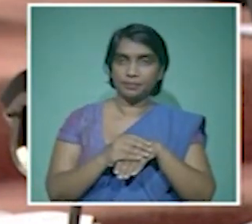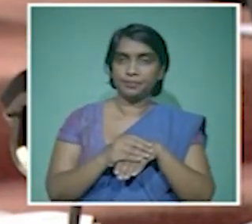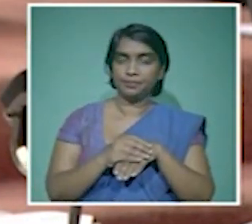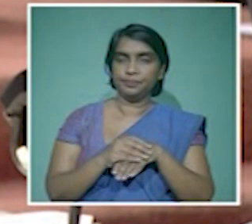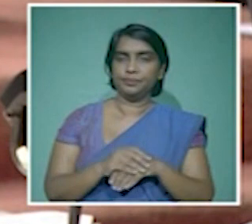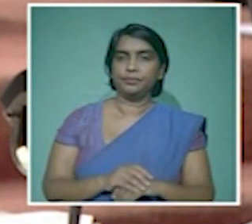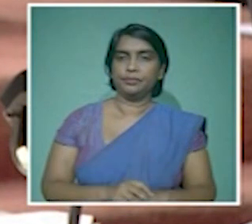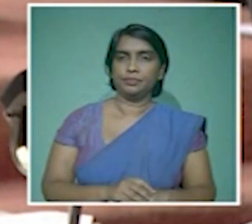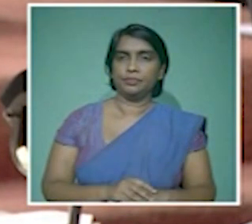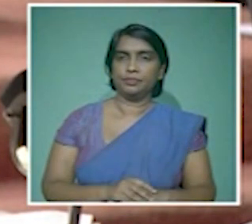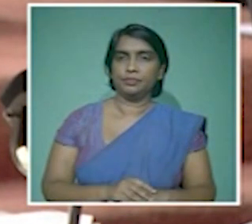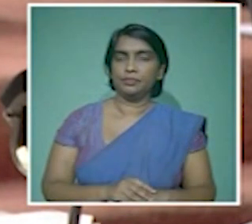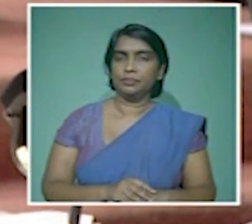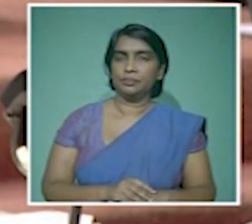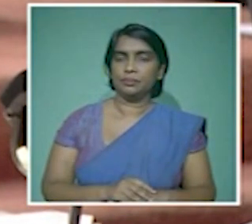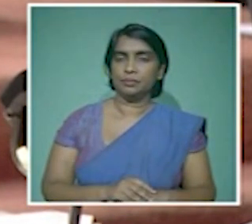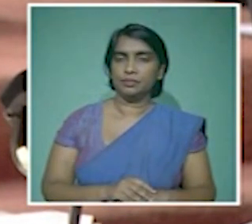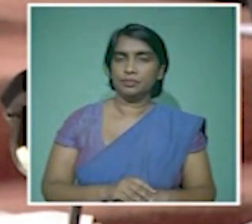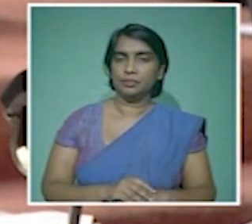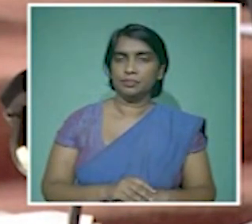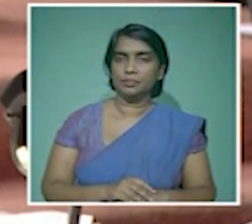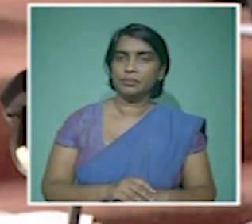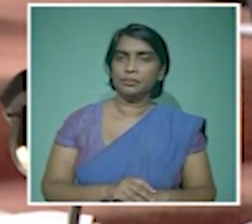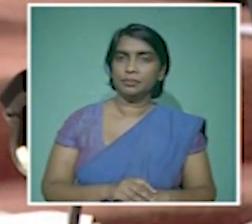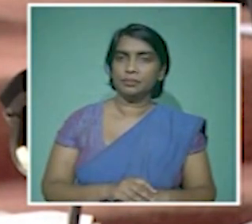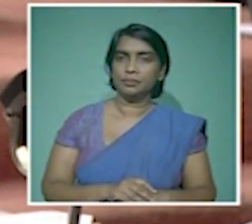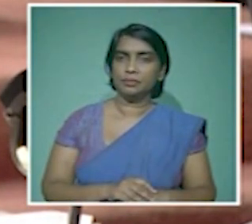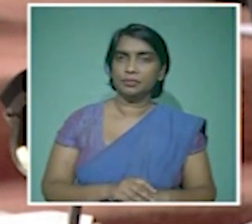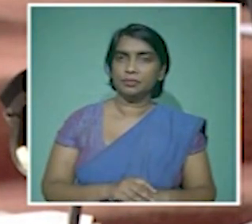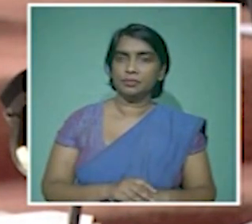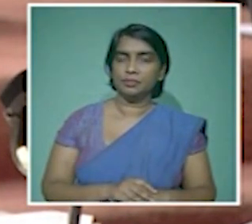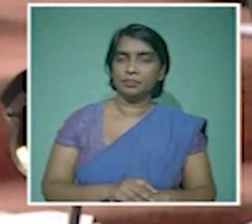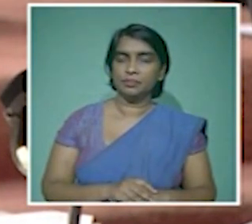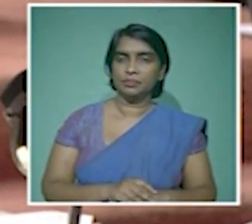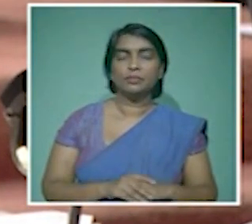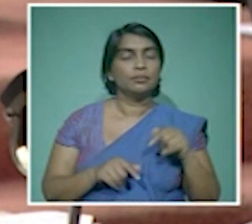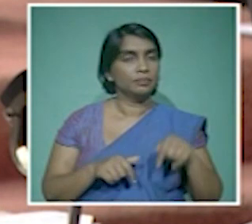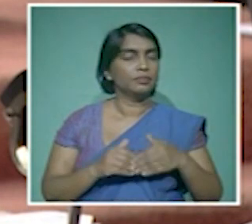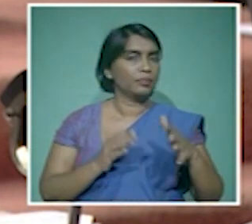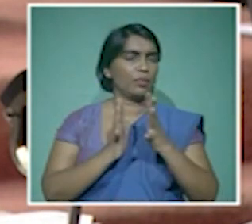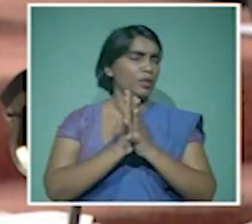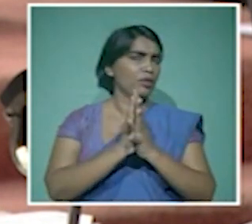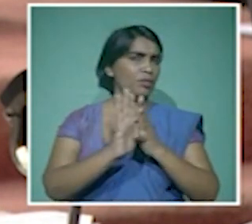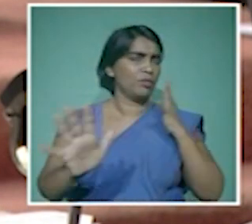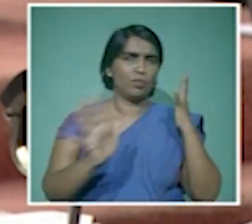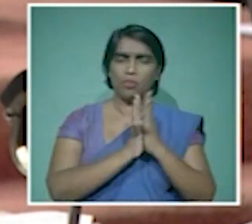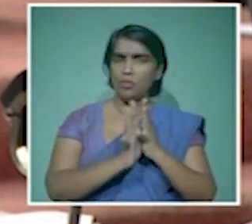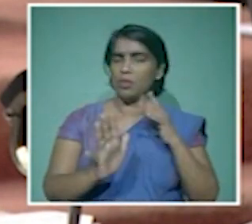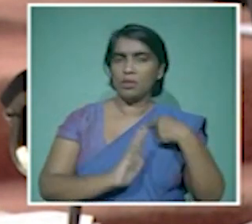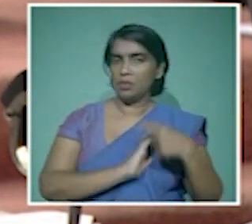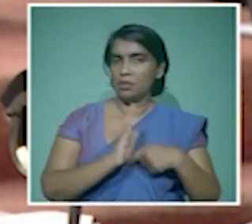பின்னடைவு மிக இப்போது இங்கு நீண்ட வரிசைகள் இல்லாமல் இருக்கின்றது. அதே போல